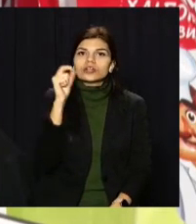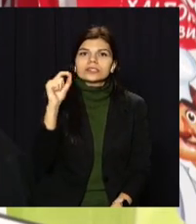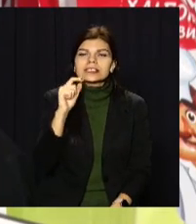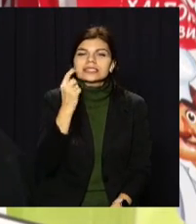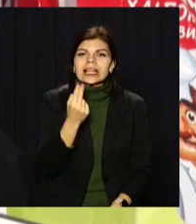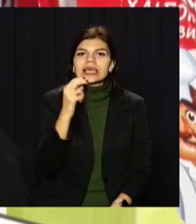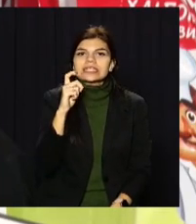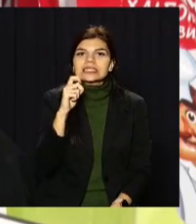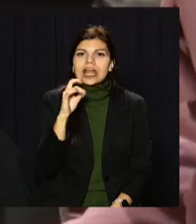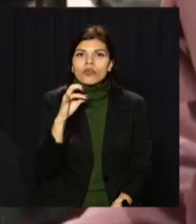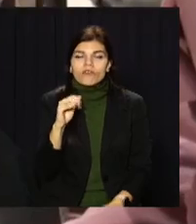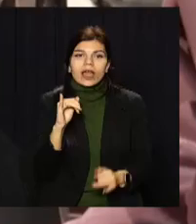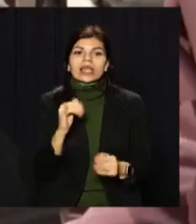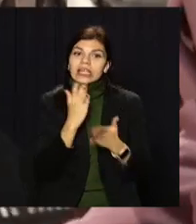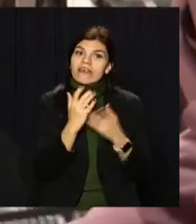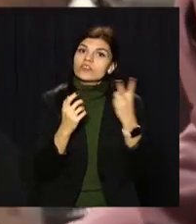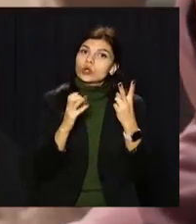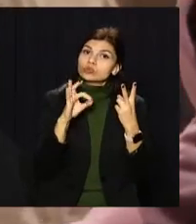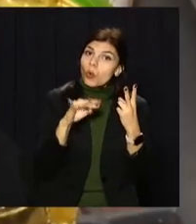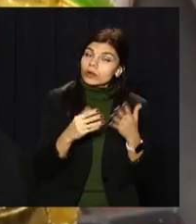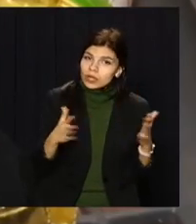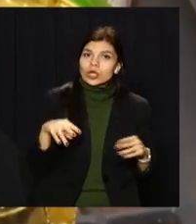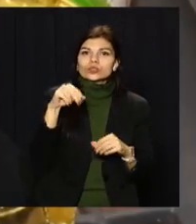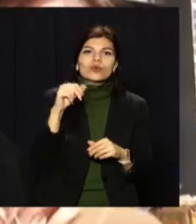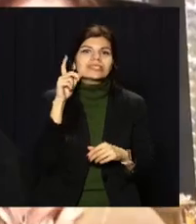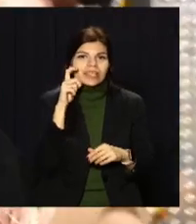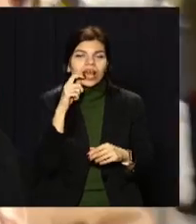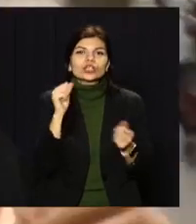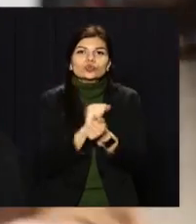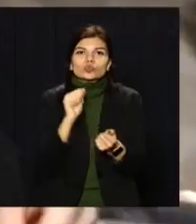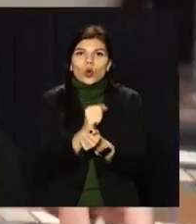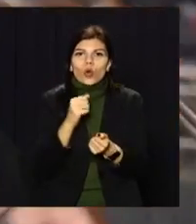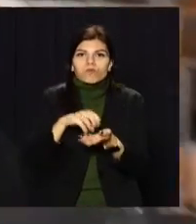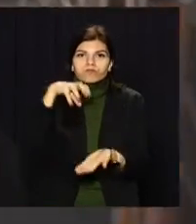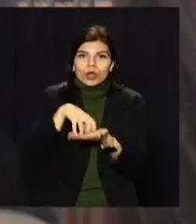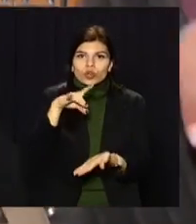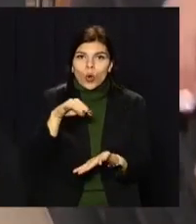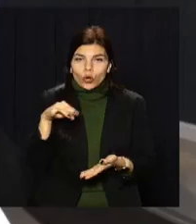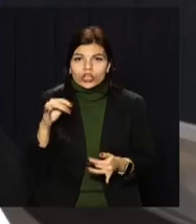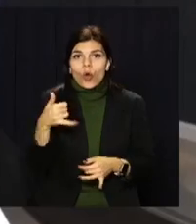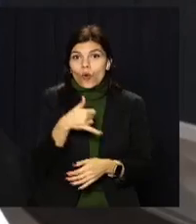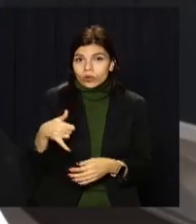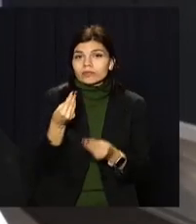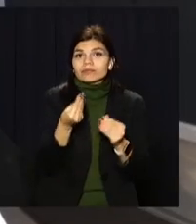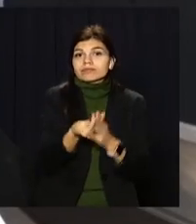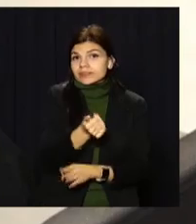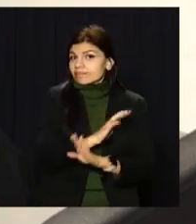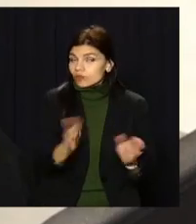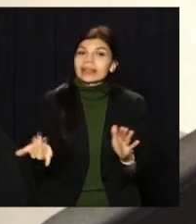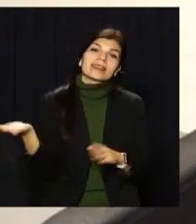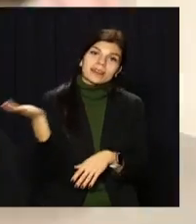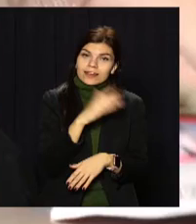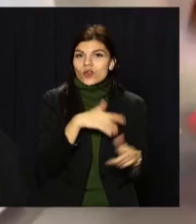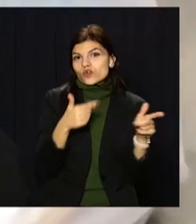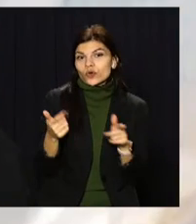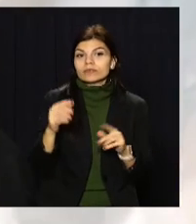також другого сорту. Далі до кошика кладемо сіль, цукор, сухі дріжджі та олію. Розраховуємося і йдемо готувати.